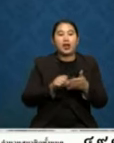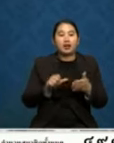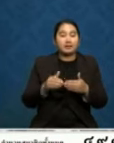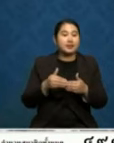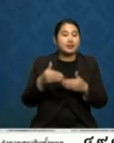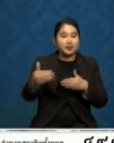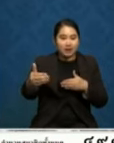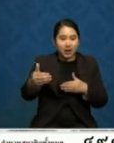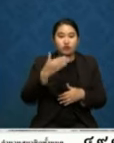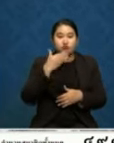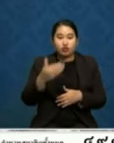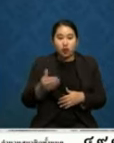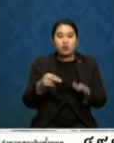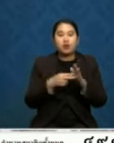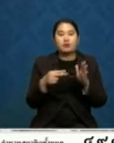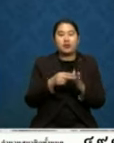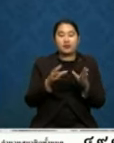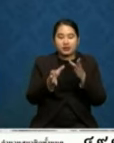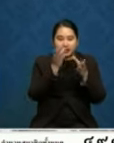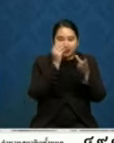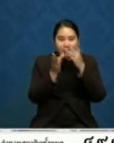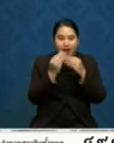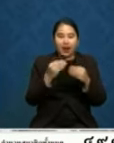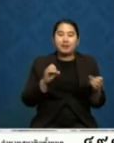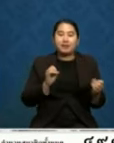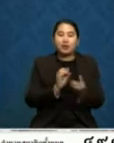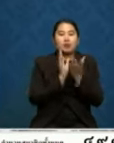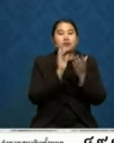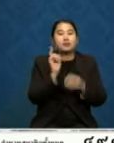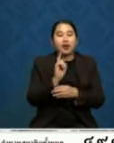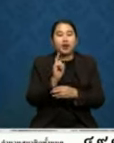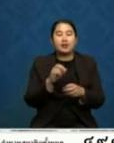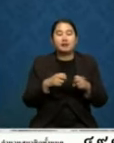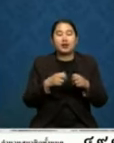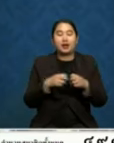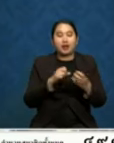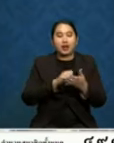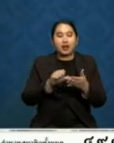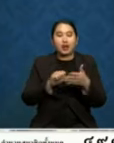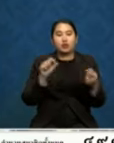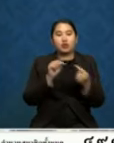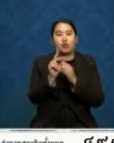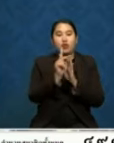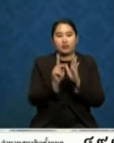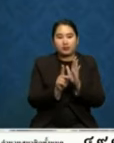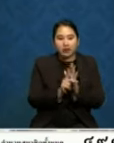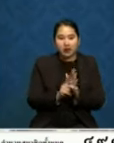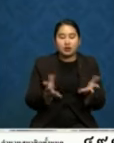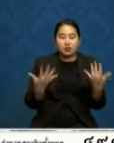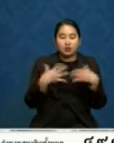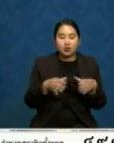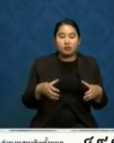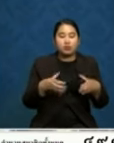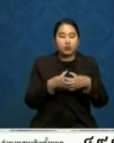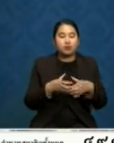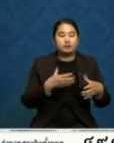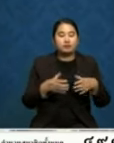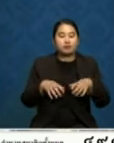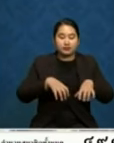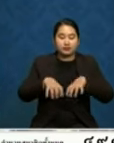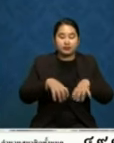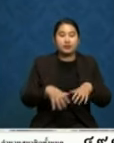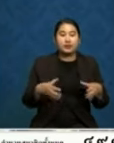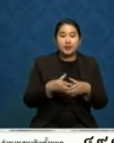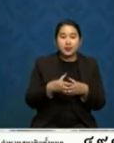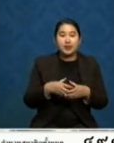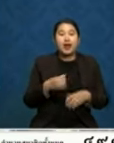บยั่งยืนไม่ว่าจะเป็นการศึกษาผลกระทบหรือว่าข้อมูลการแก้ไขกฎหมายเรื่องของการรวมตัวหรือการจัดตั้งสภาพแร